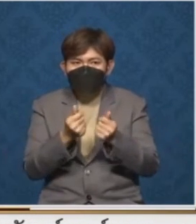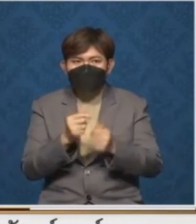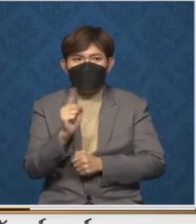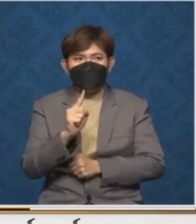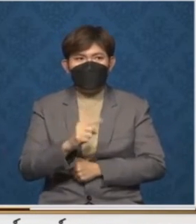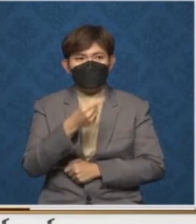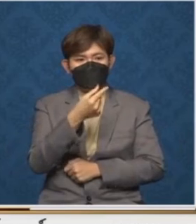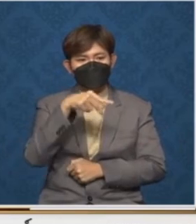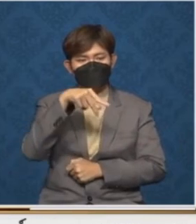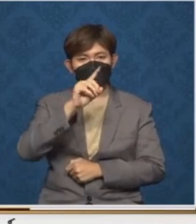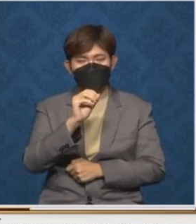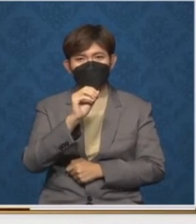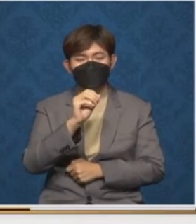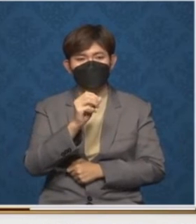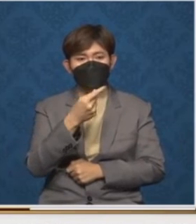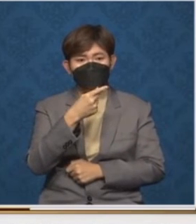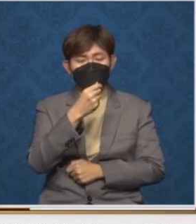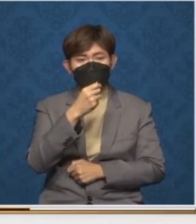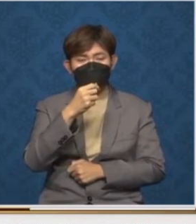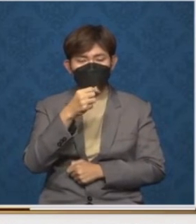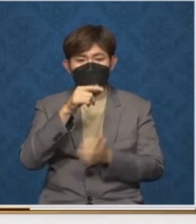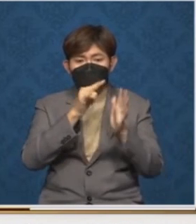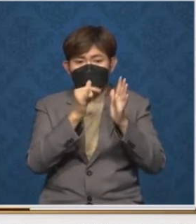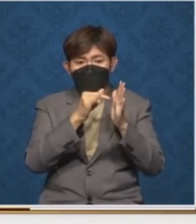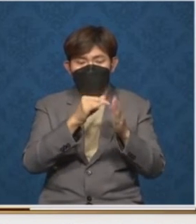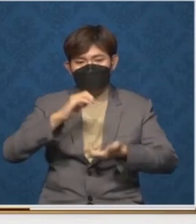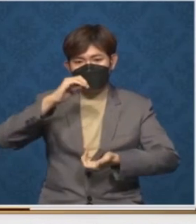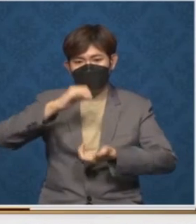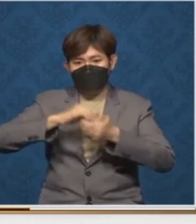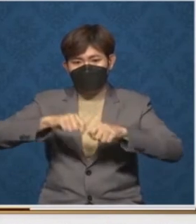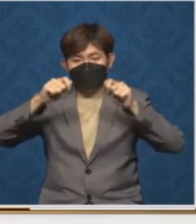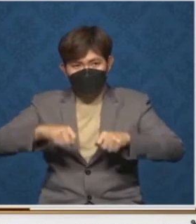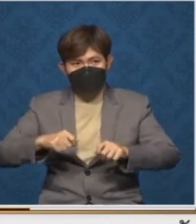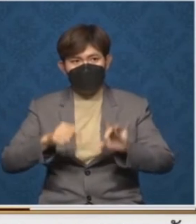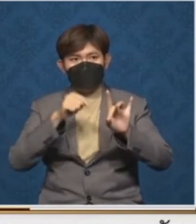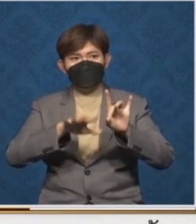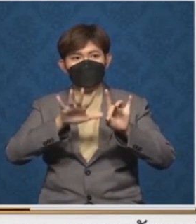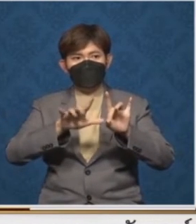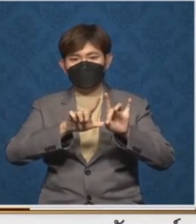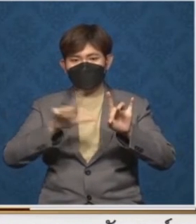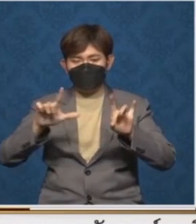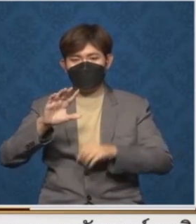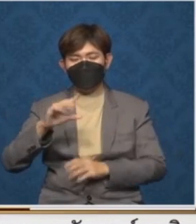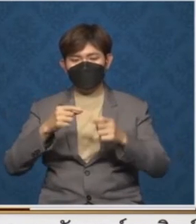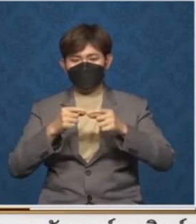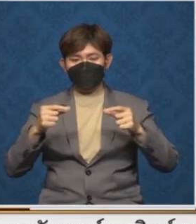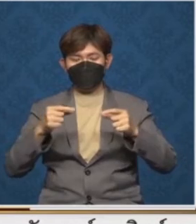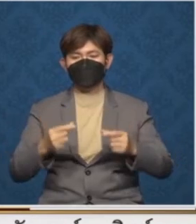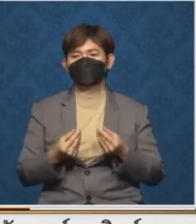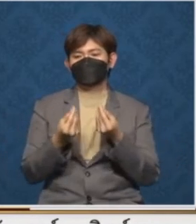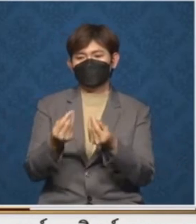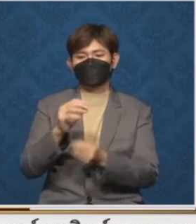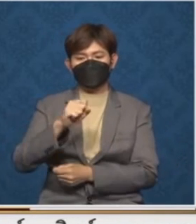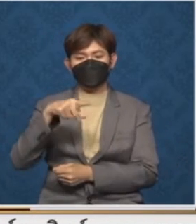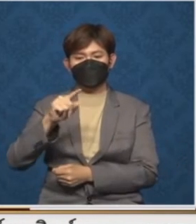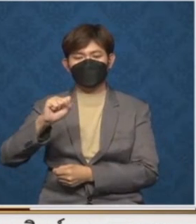เราจะมาดูกันนะครับว่าเรื่องนี้จะเป็นเรื่องเศร้แบเดีวกับ Sinovac อีกหรอเปล่านะครับผมจบเร